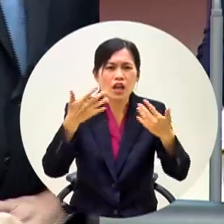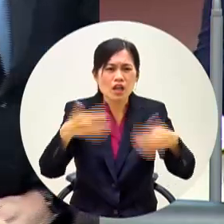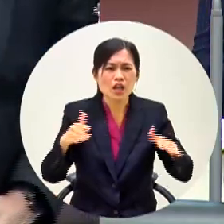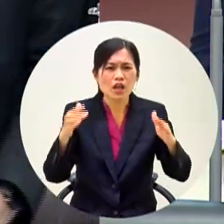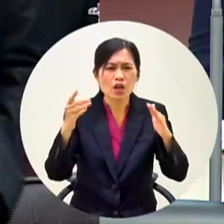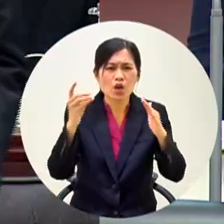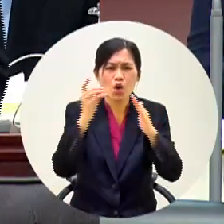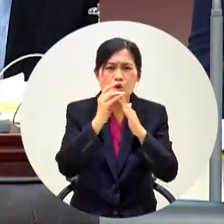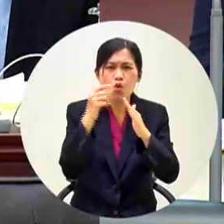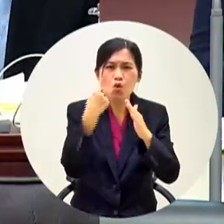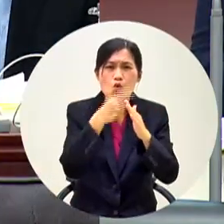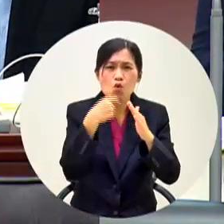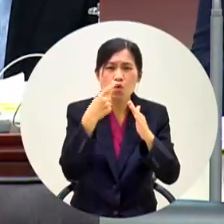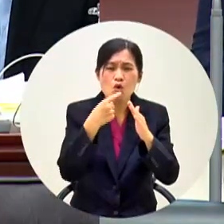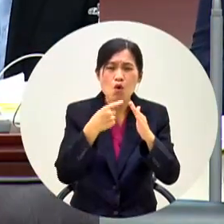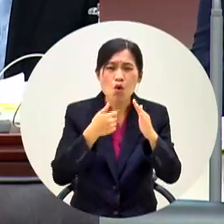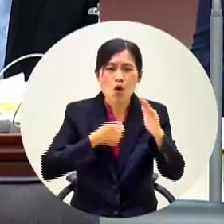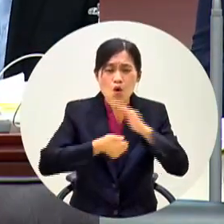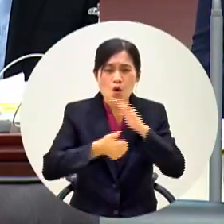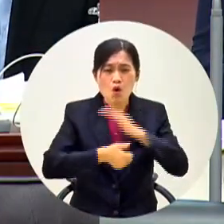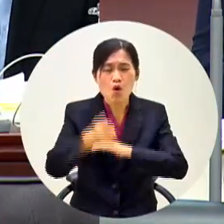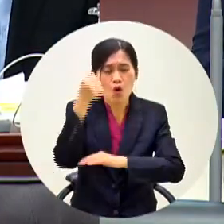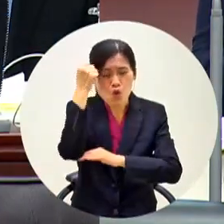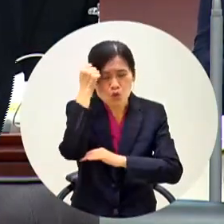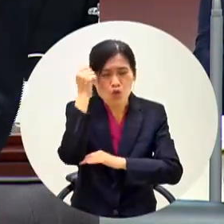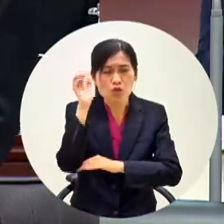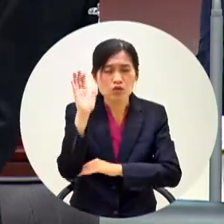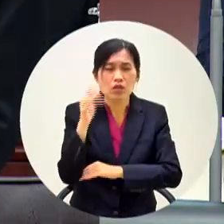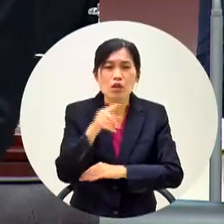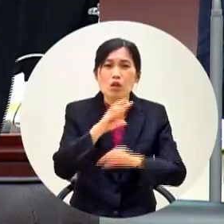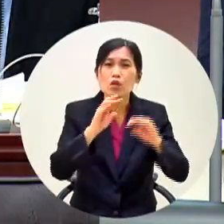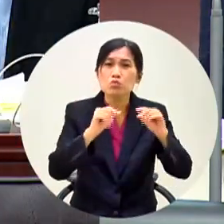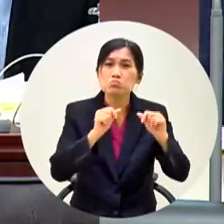但是没有房子，那这些人他可以认购土地吗？